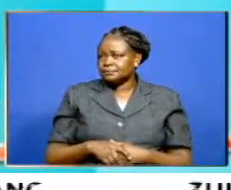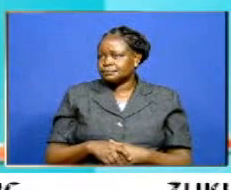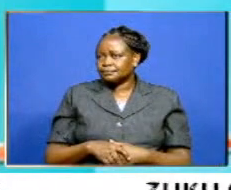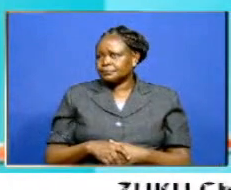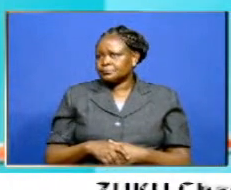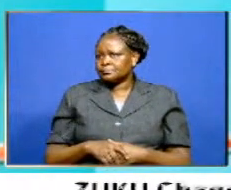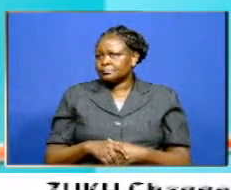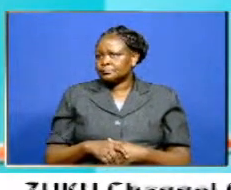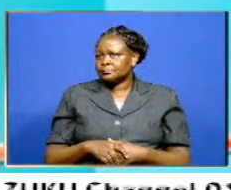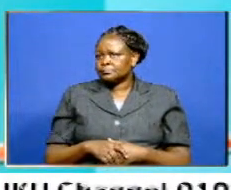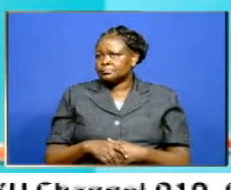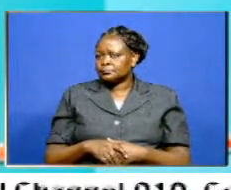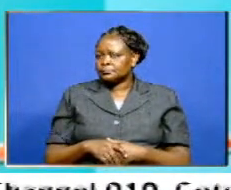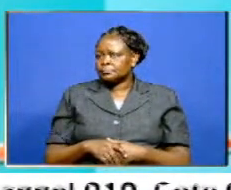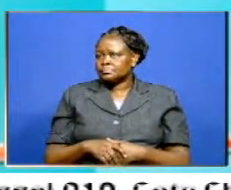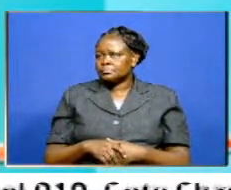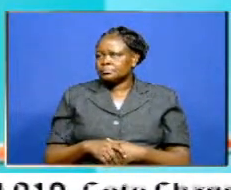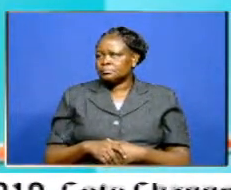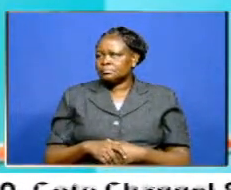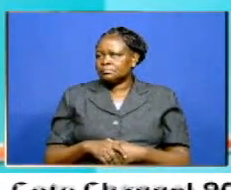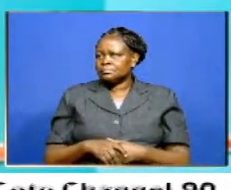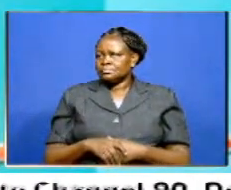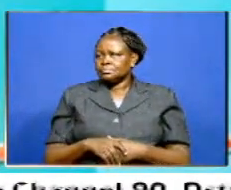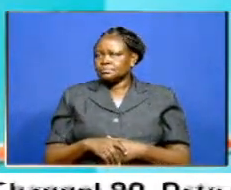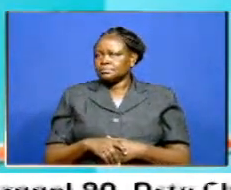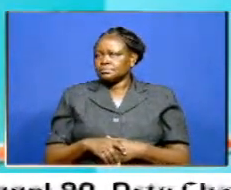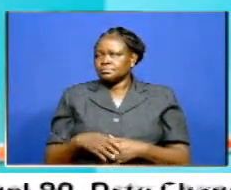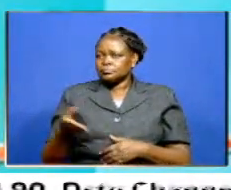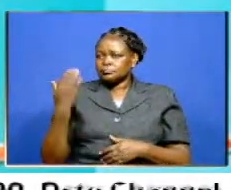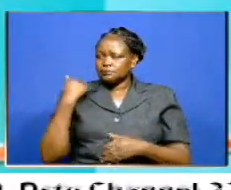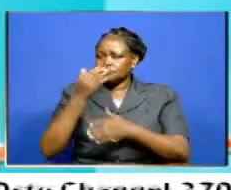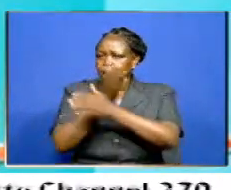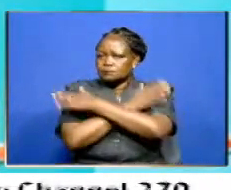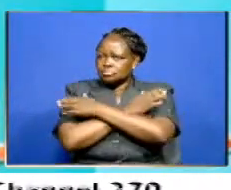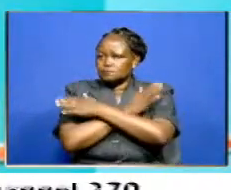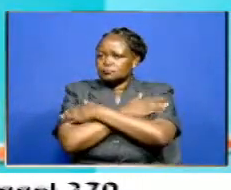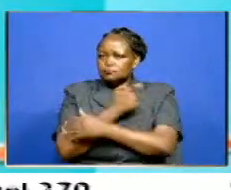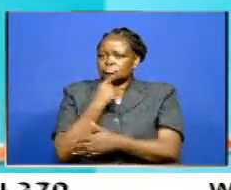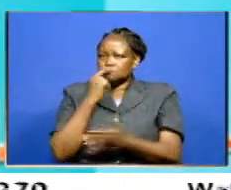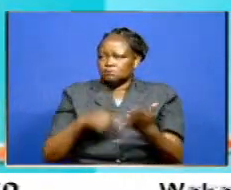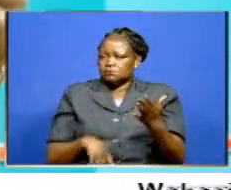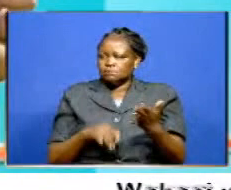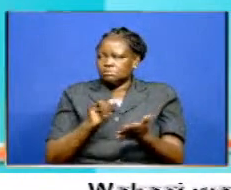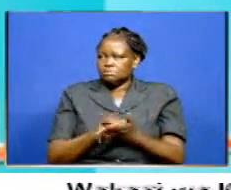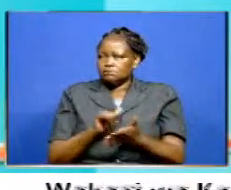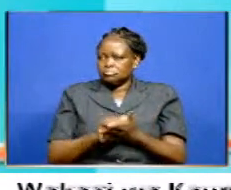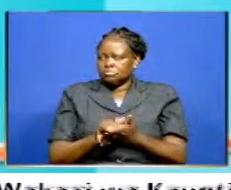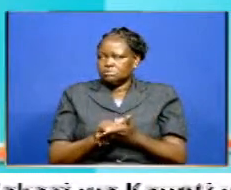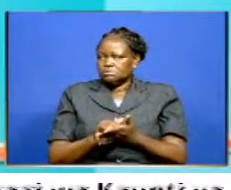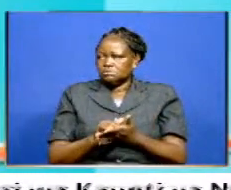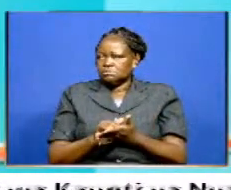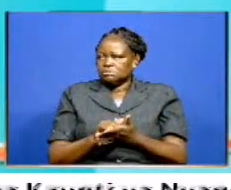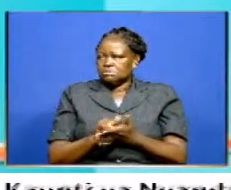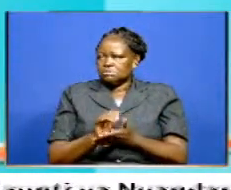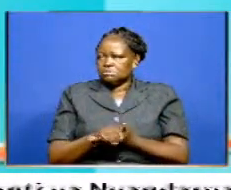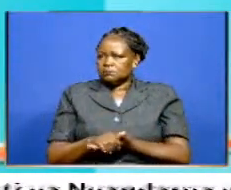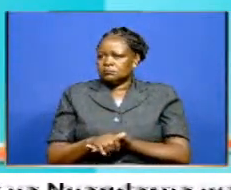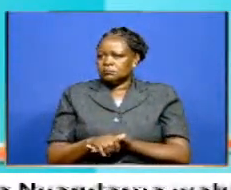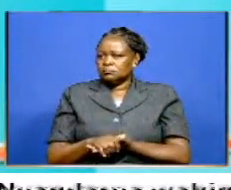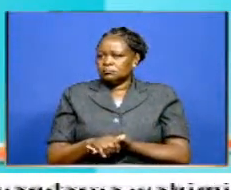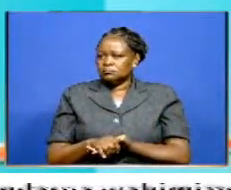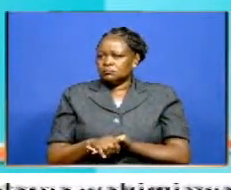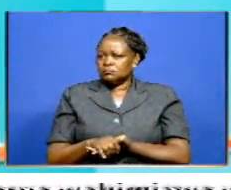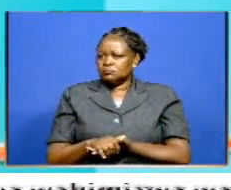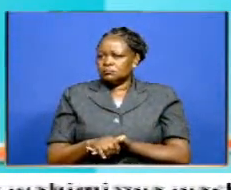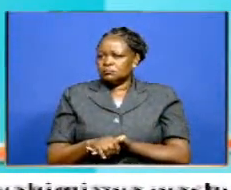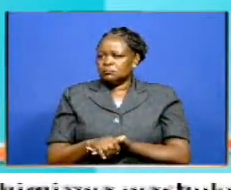swala linatuleta katika kile mwenzangu alikuwa ameshadokezea, rationalization, so that